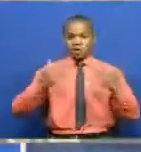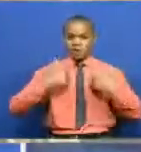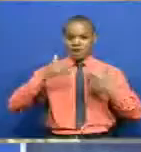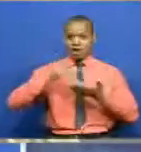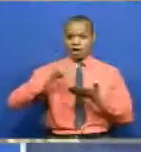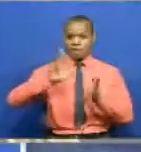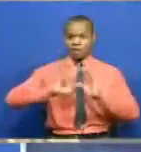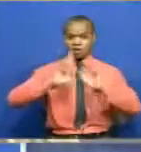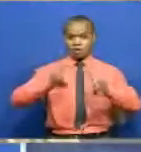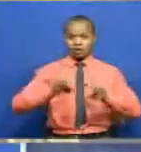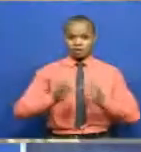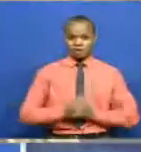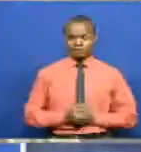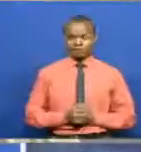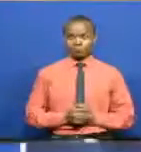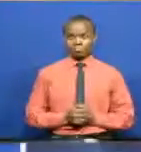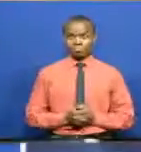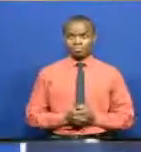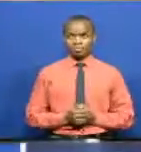taarifa kamili.